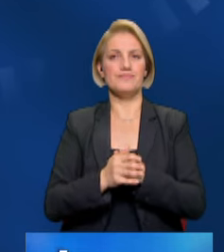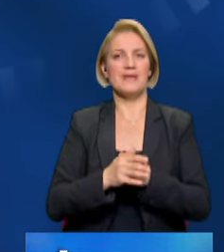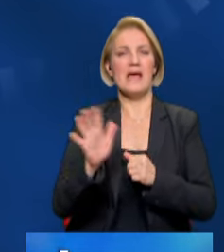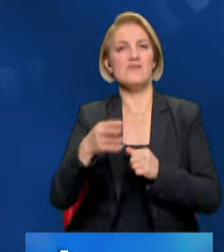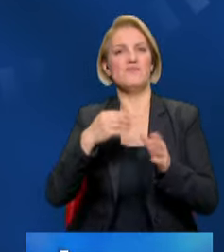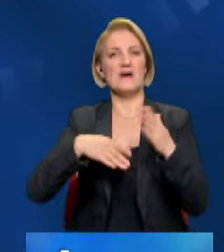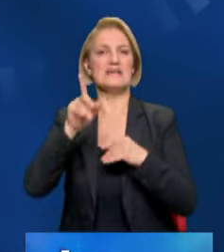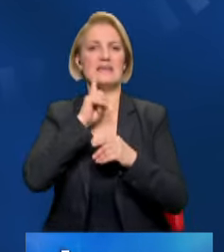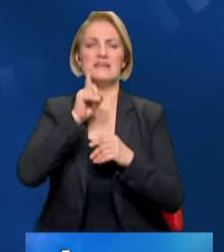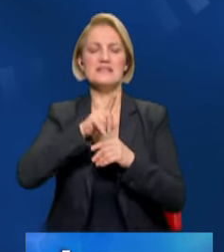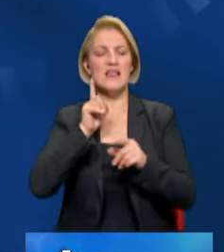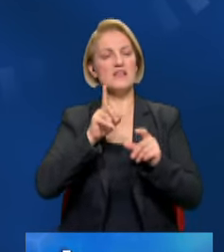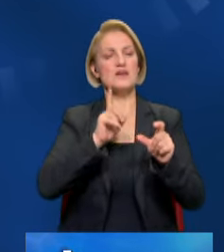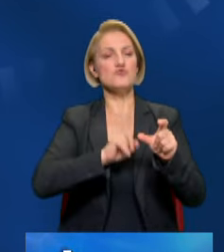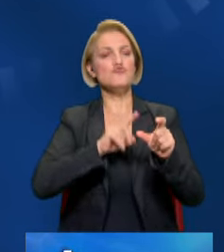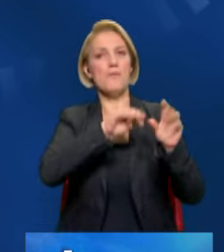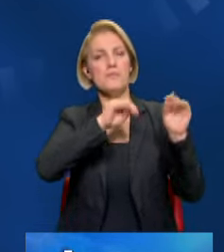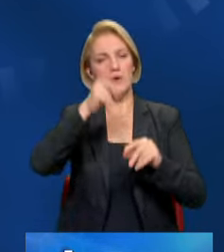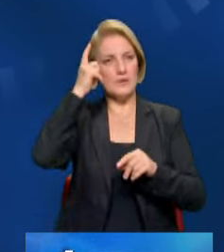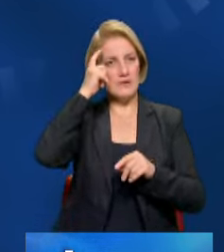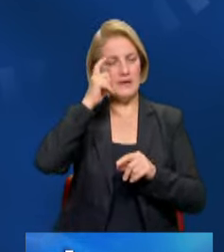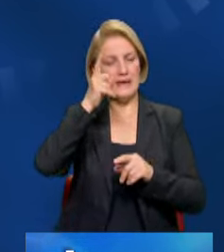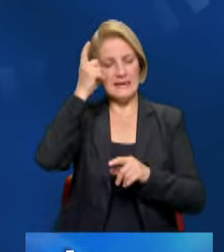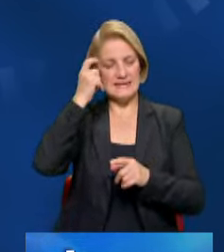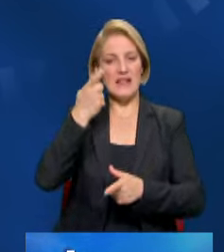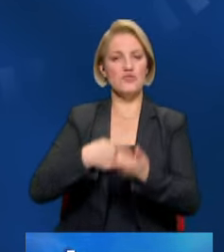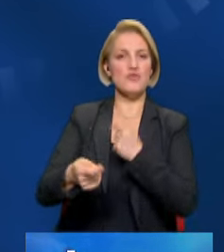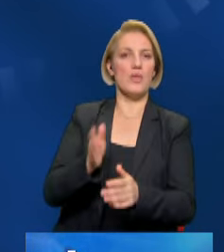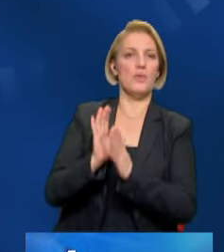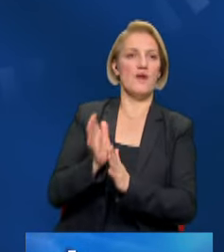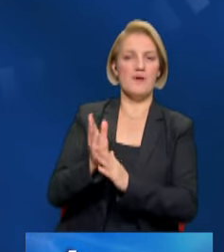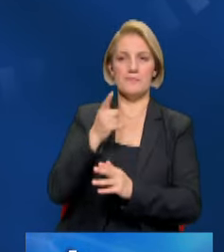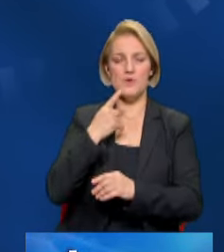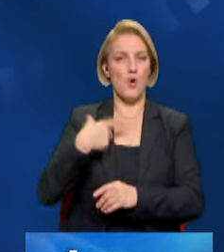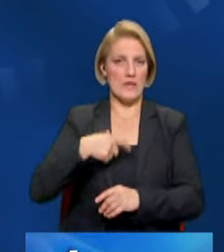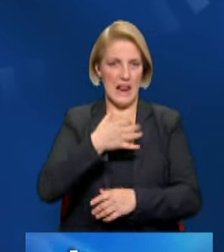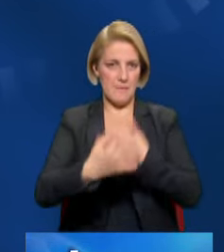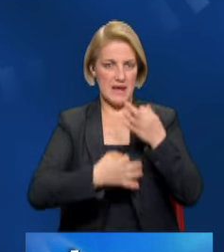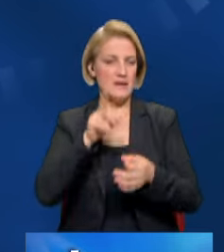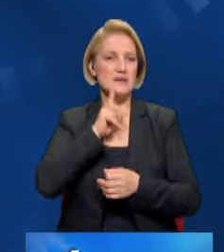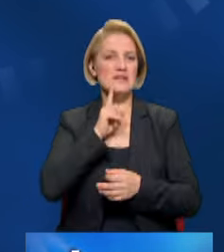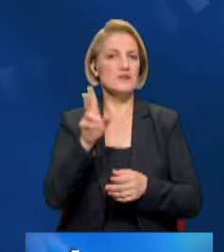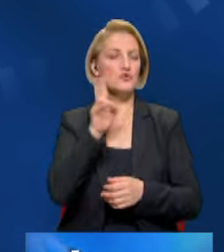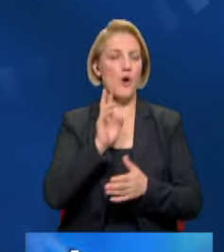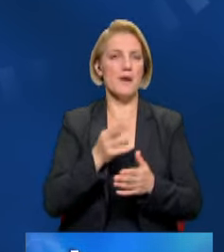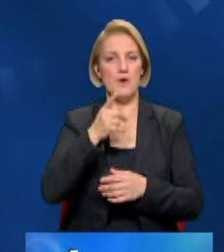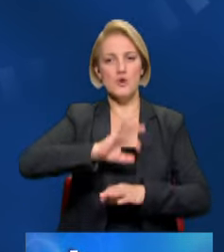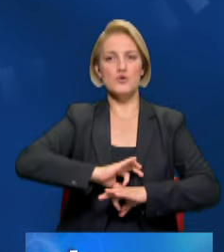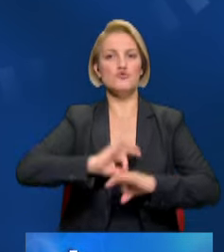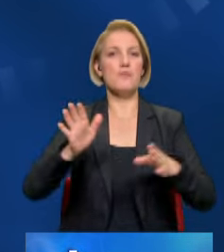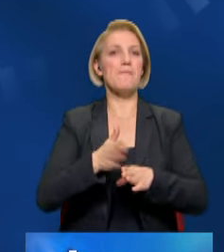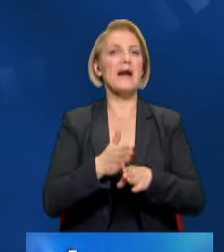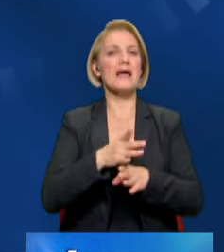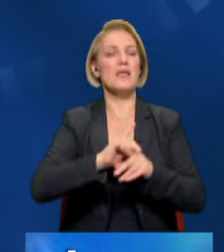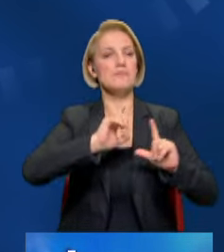En çok İngiltere'nin çöpünü alıyoruz, İsrail'e ticarete devam diyor Mehveş Evin'in özel haberi. İngiltere'de çıkan son rapor